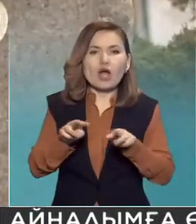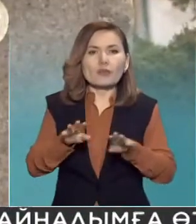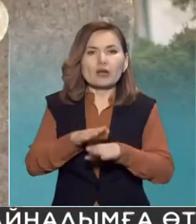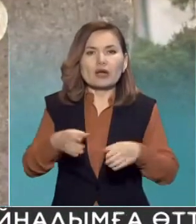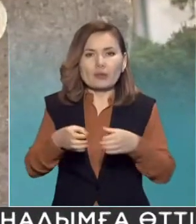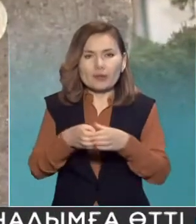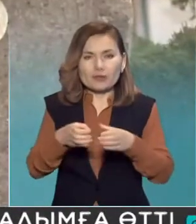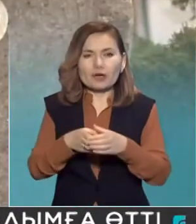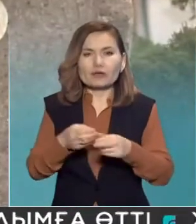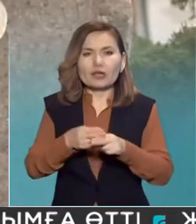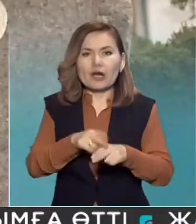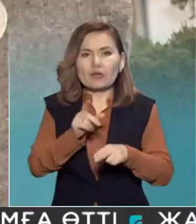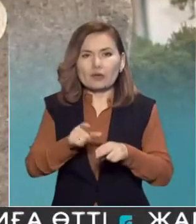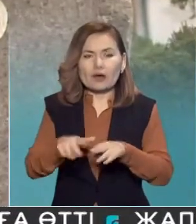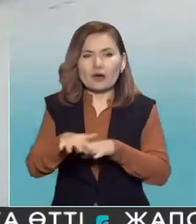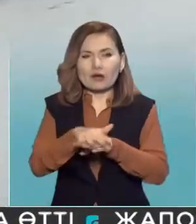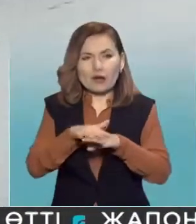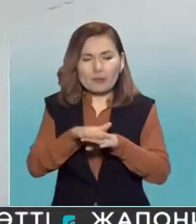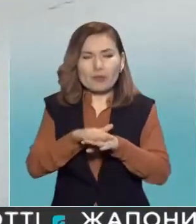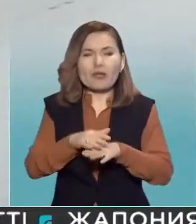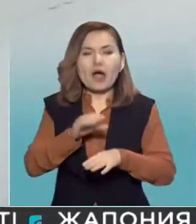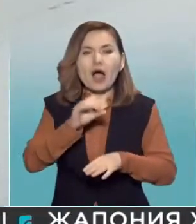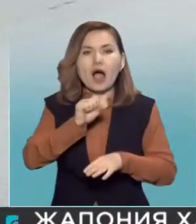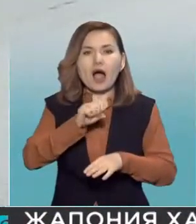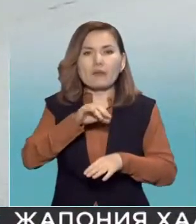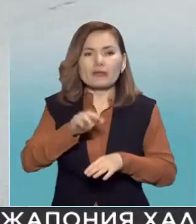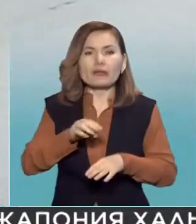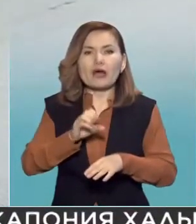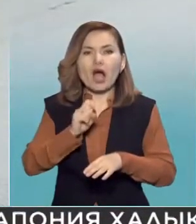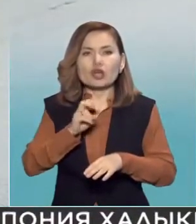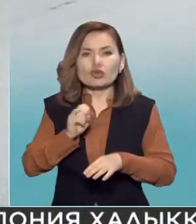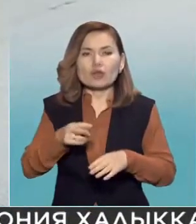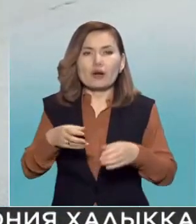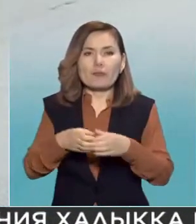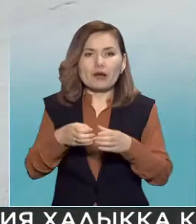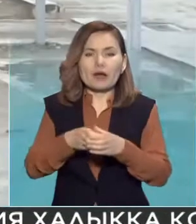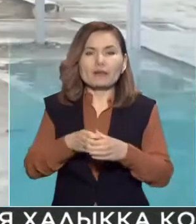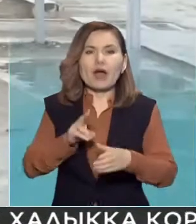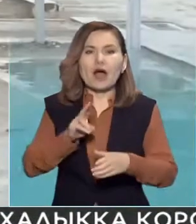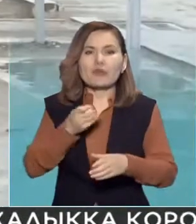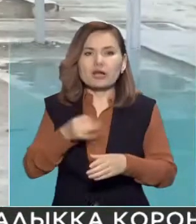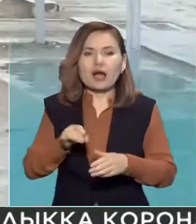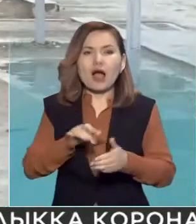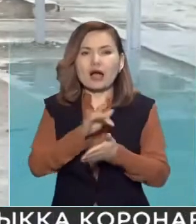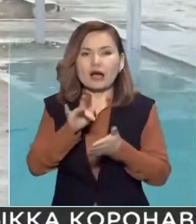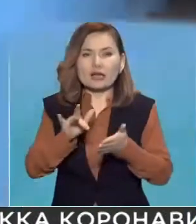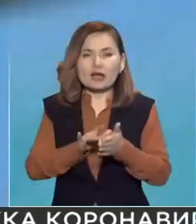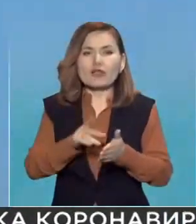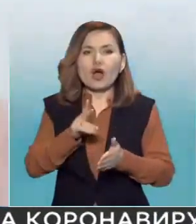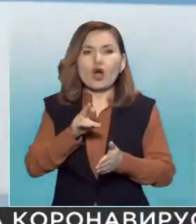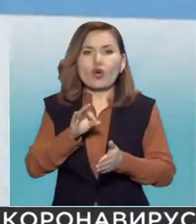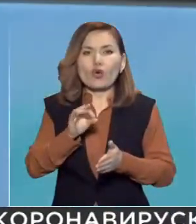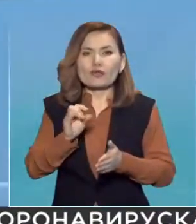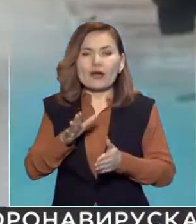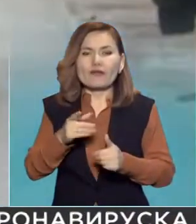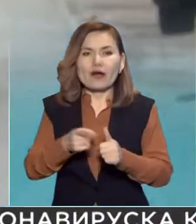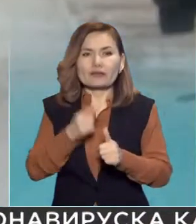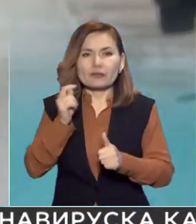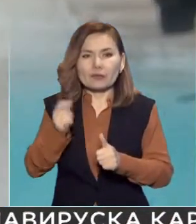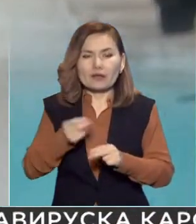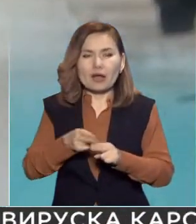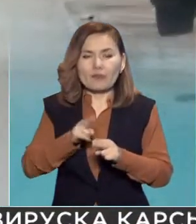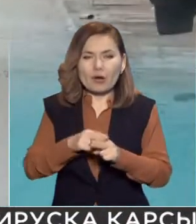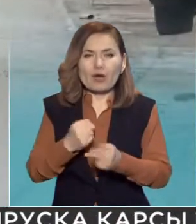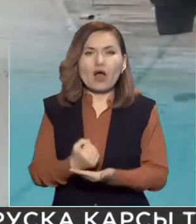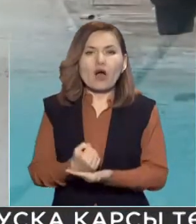емес ұйымдардан, тұрғындардан және Аманат Ақжол партияларынан Қапшағай қаласын Дін Мұхаммед Қонаев деп атау туралы